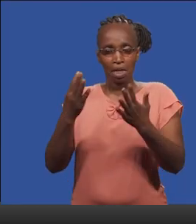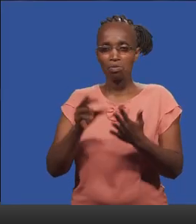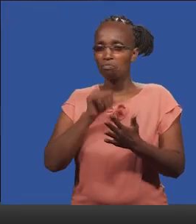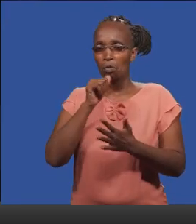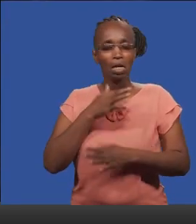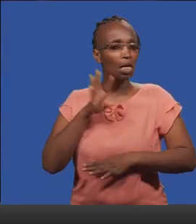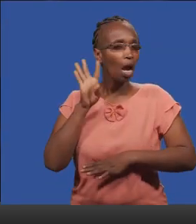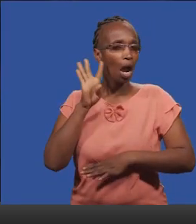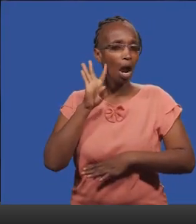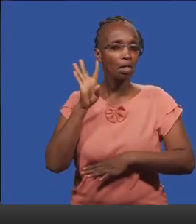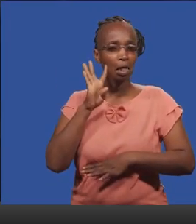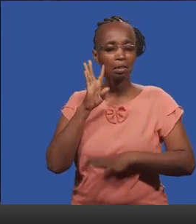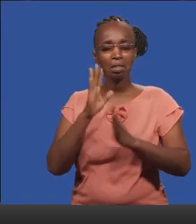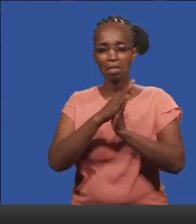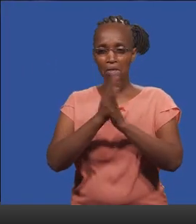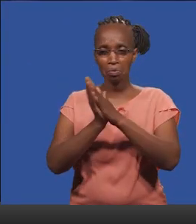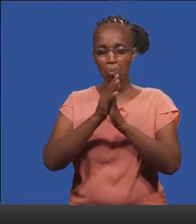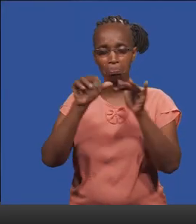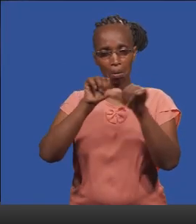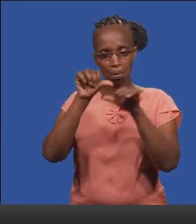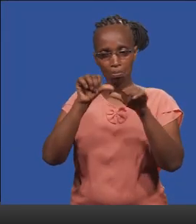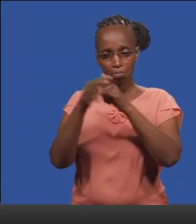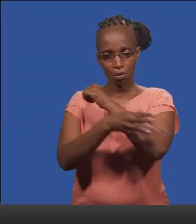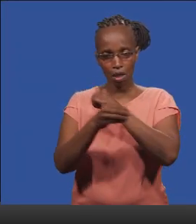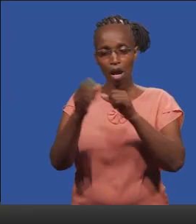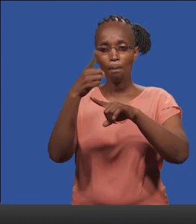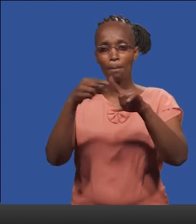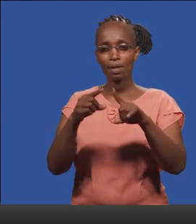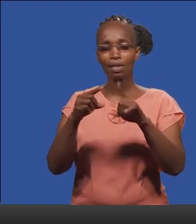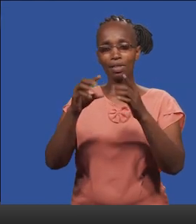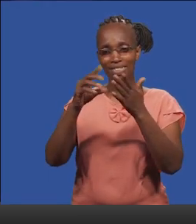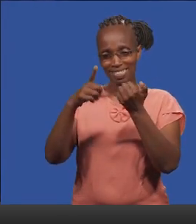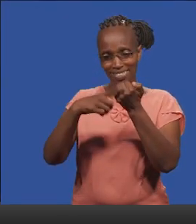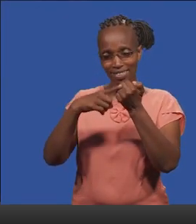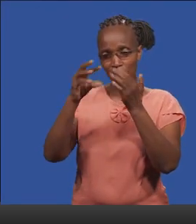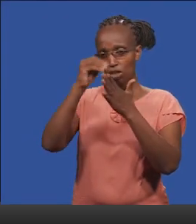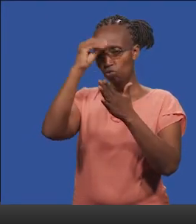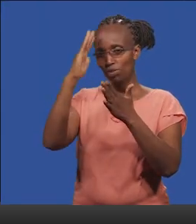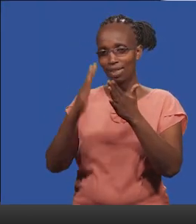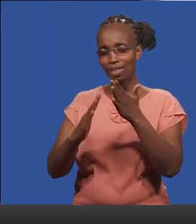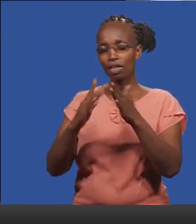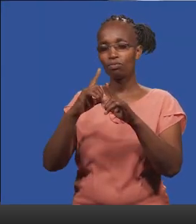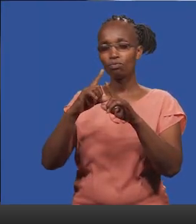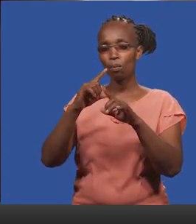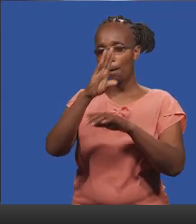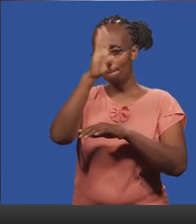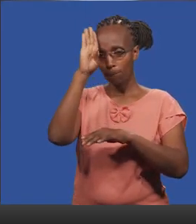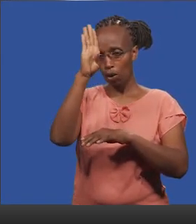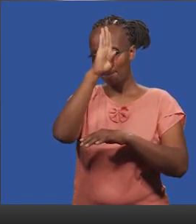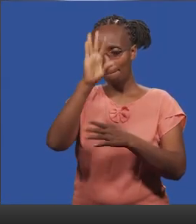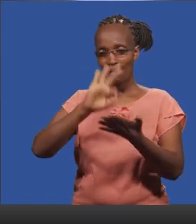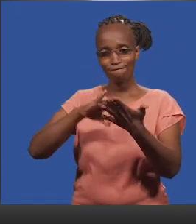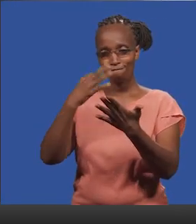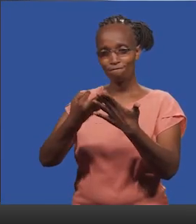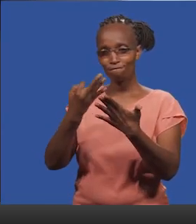Japo hakujatokea visa vya udanganyifu, wanafunzi katika vituo sita kaunti ya Bungoma walikosa kufanya mtihani baada ya